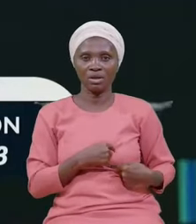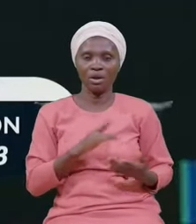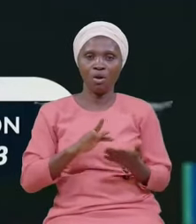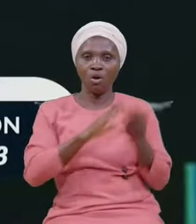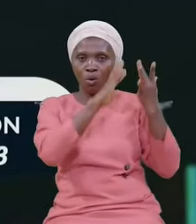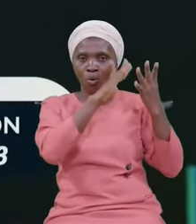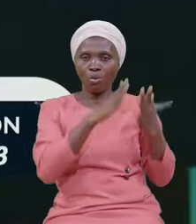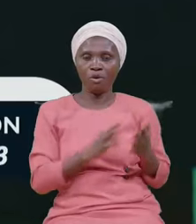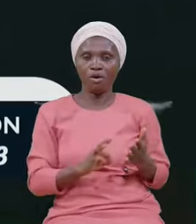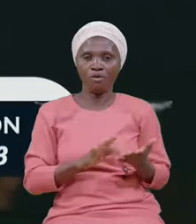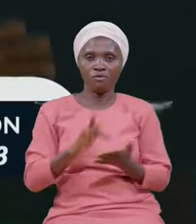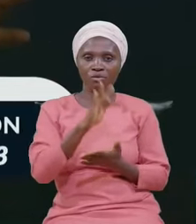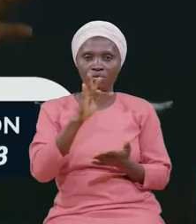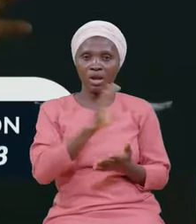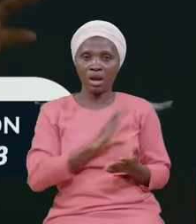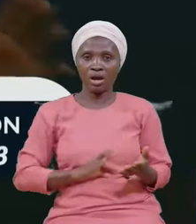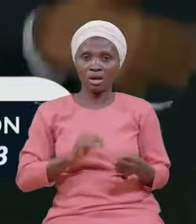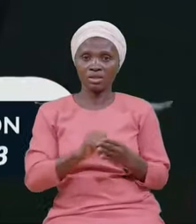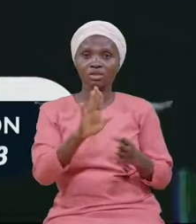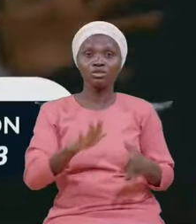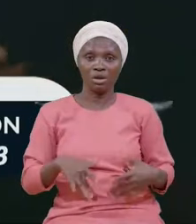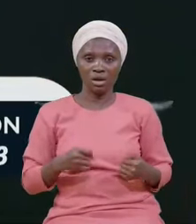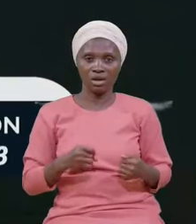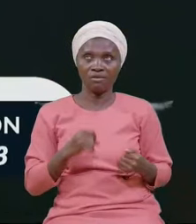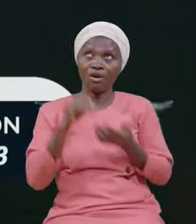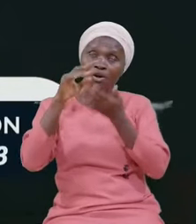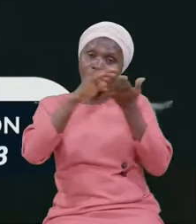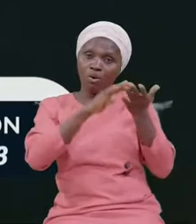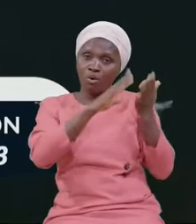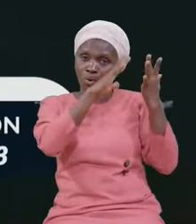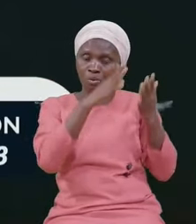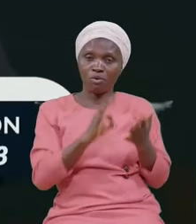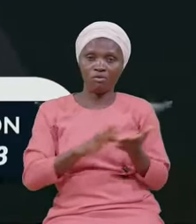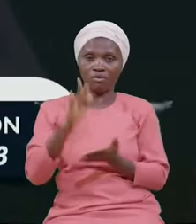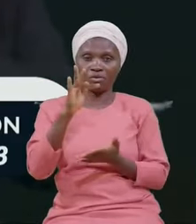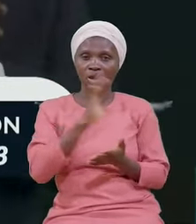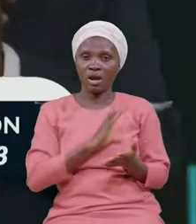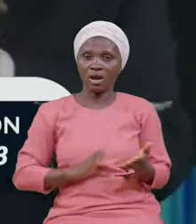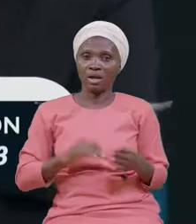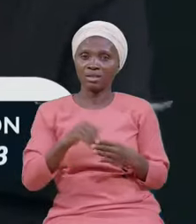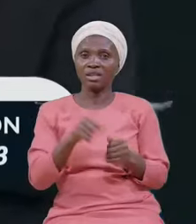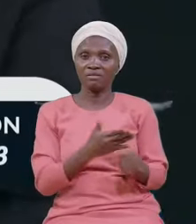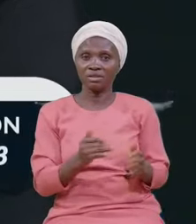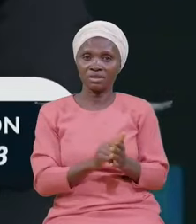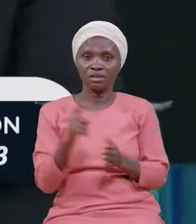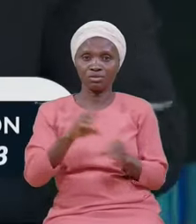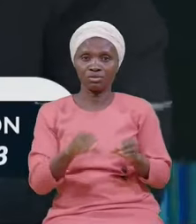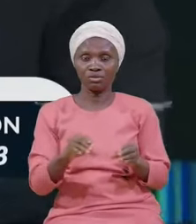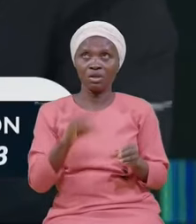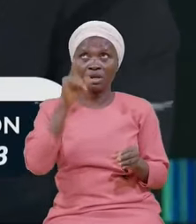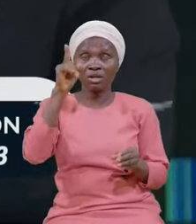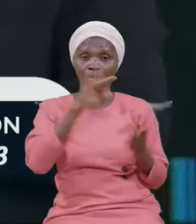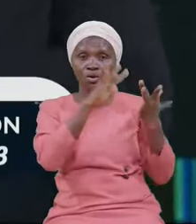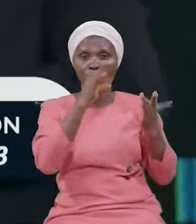vie, l'espérance de la gloire. Christ dans tout ce que tu fais, il est l'espérance de la